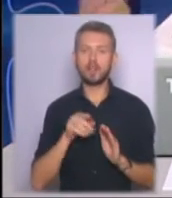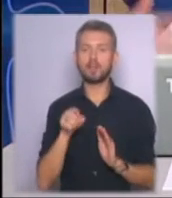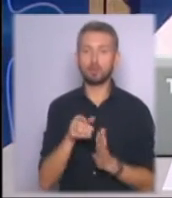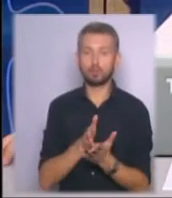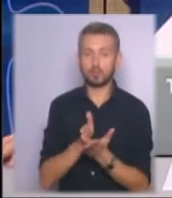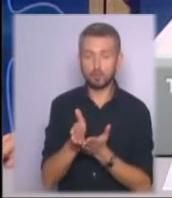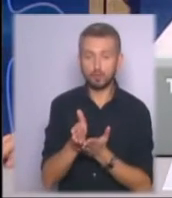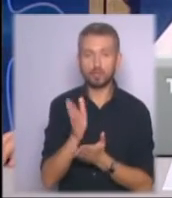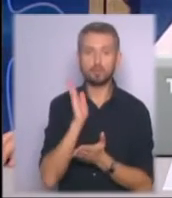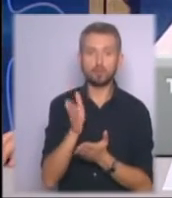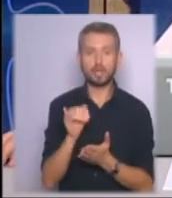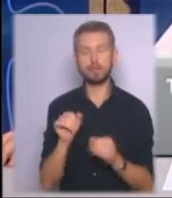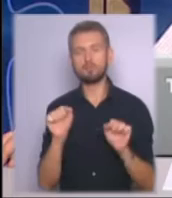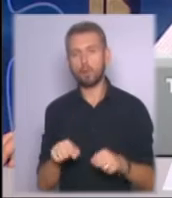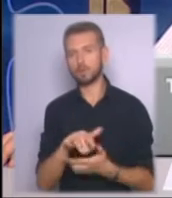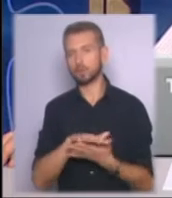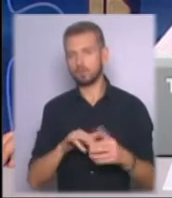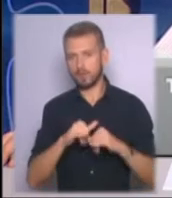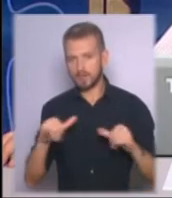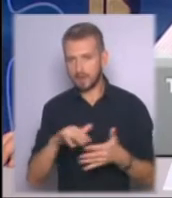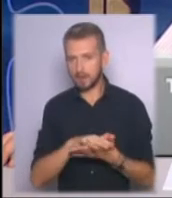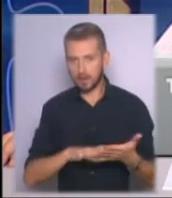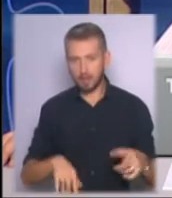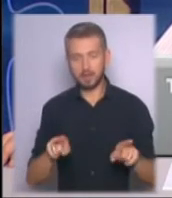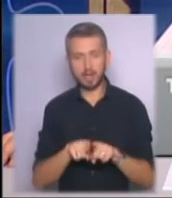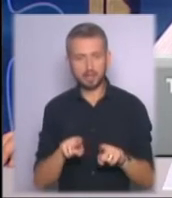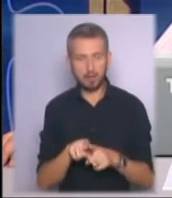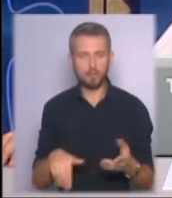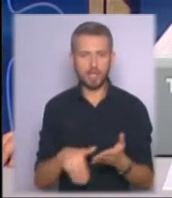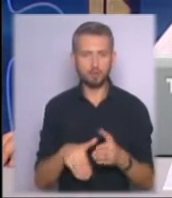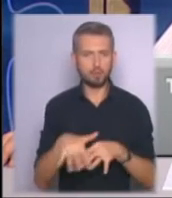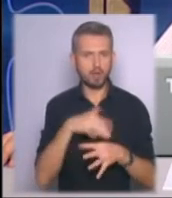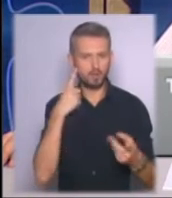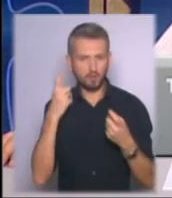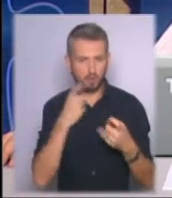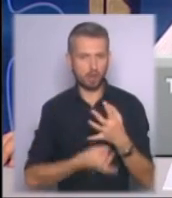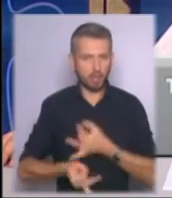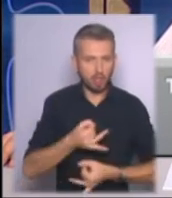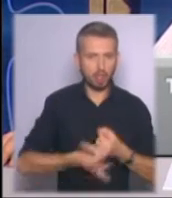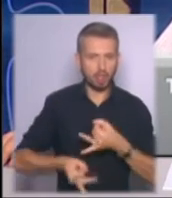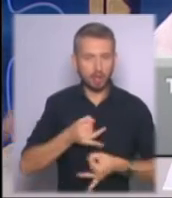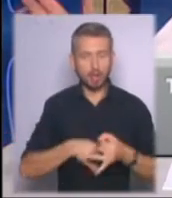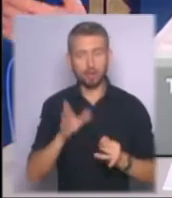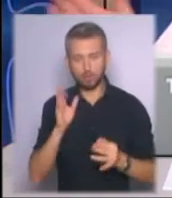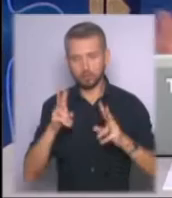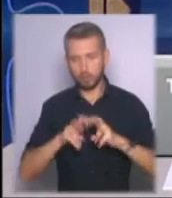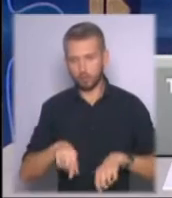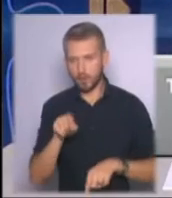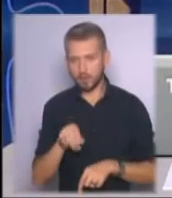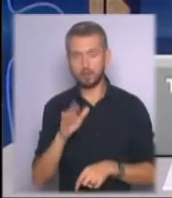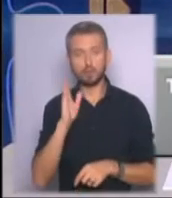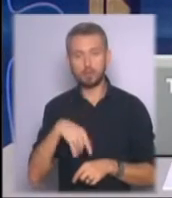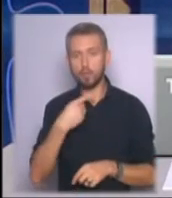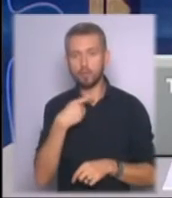буде і може розгортатися далі, так само в засобах масової інформації продовжується. Будемо аналізувати і цей момент. Ну і, зрозуміло, будемо